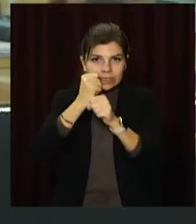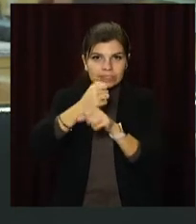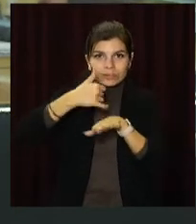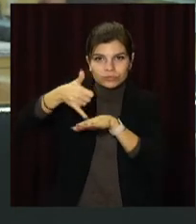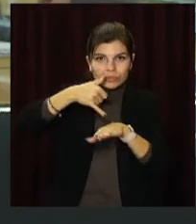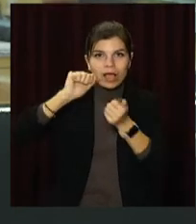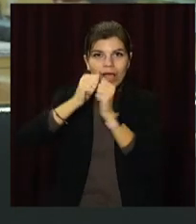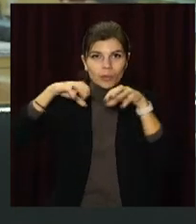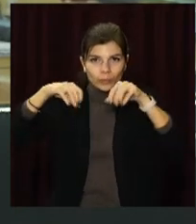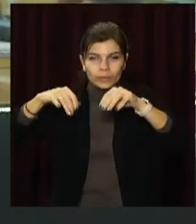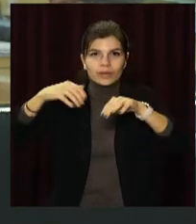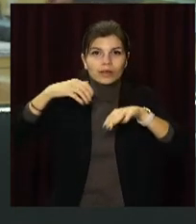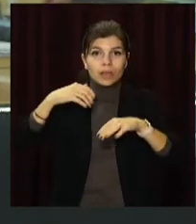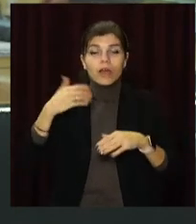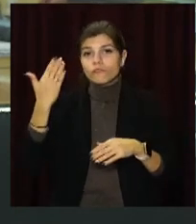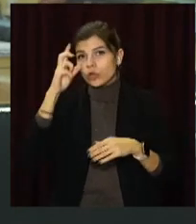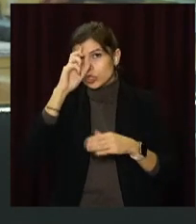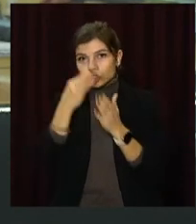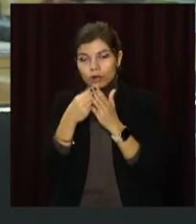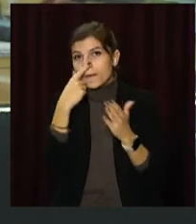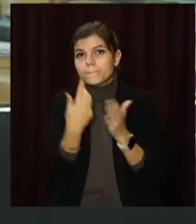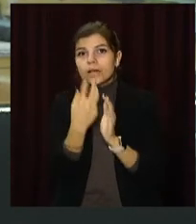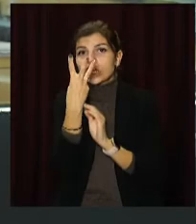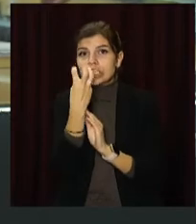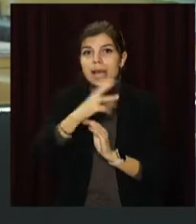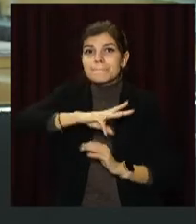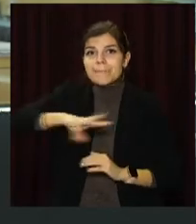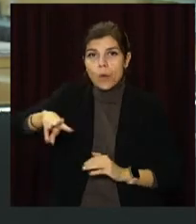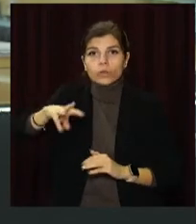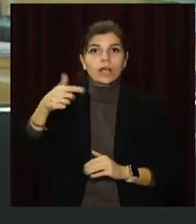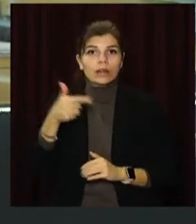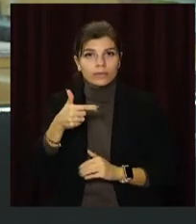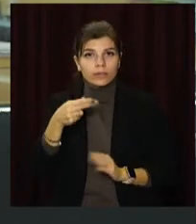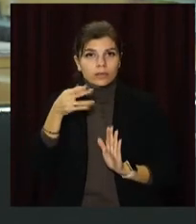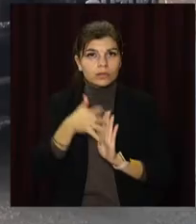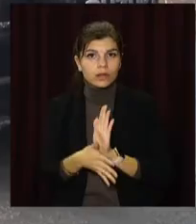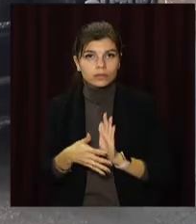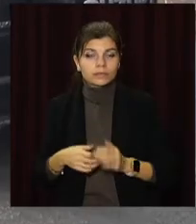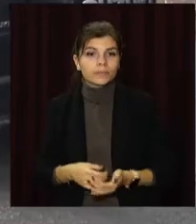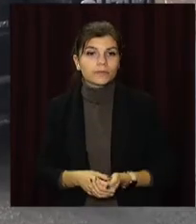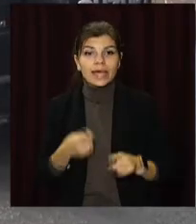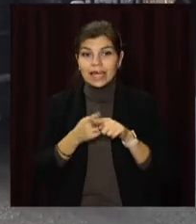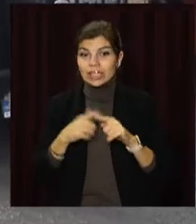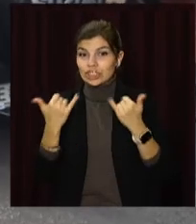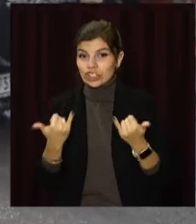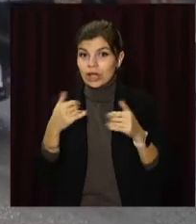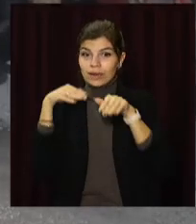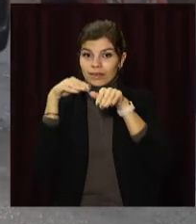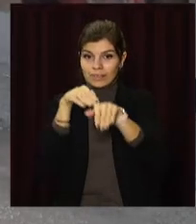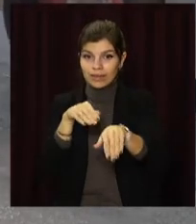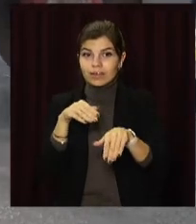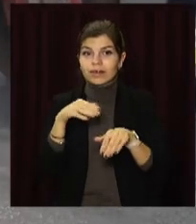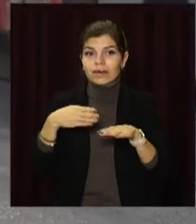дороги в селищі державним коштом. Вартість – майже 300 мільйонів гривень. Це зараз автівки їдуть